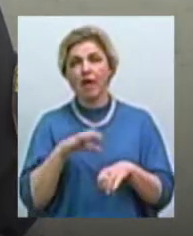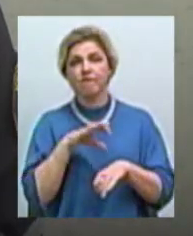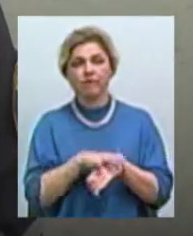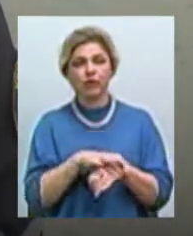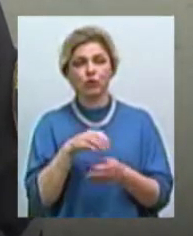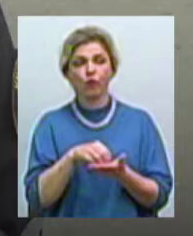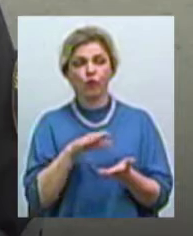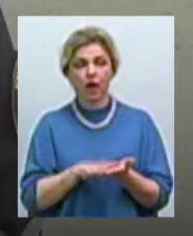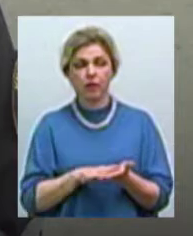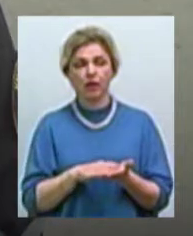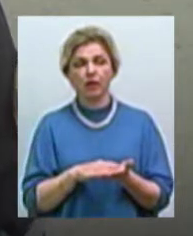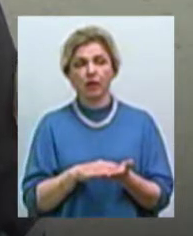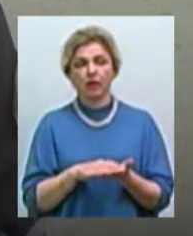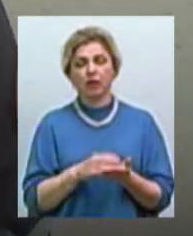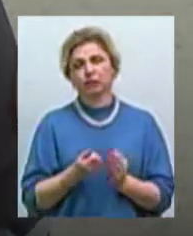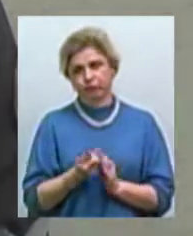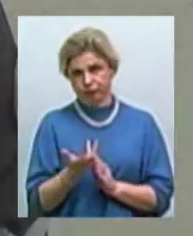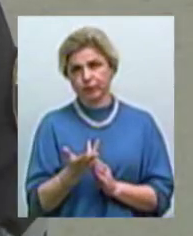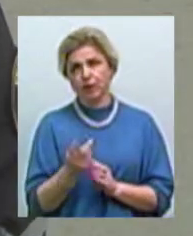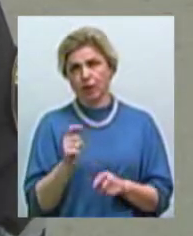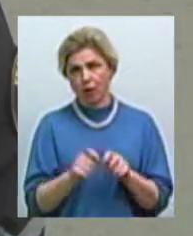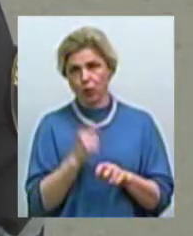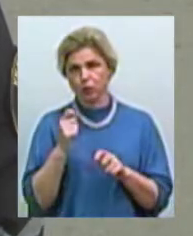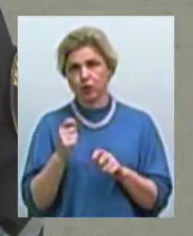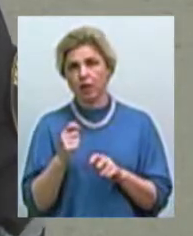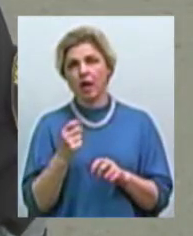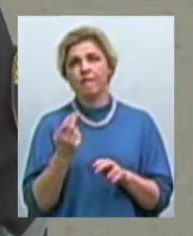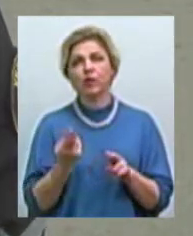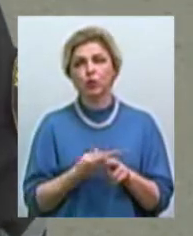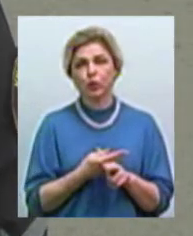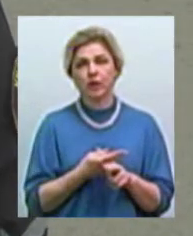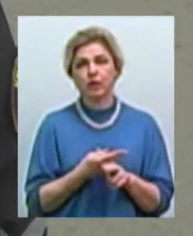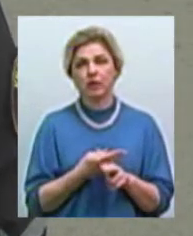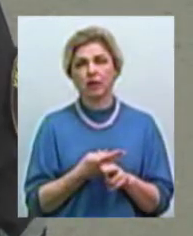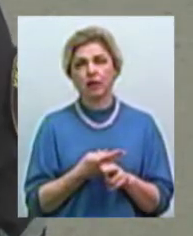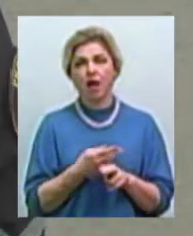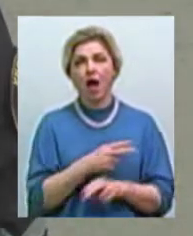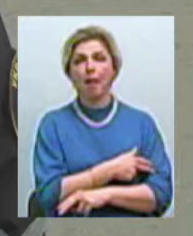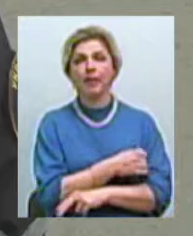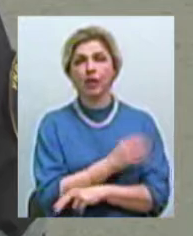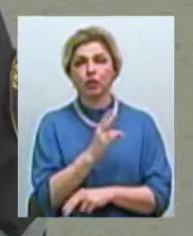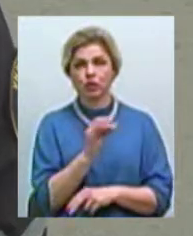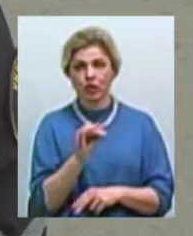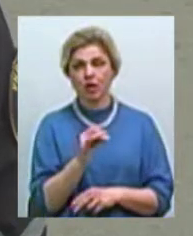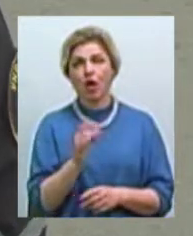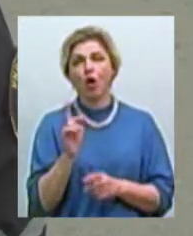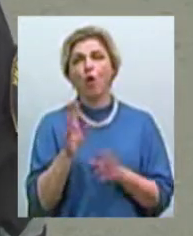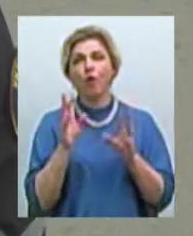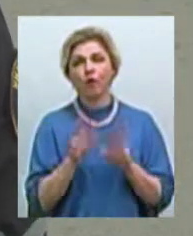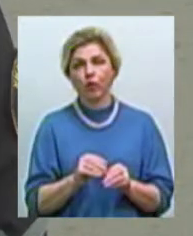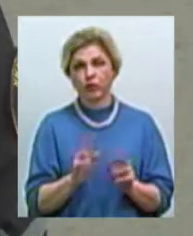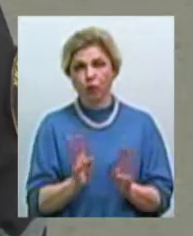зафіксували численні порушення. Це відсутність той же самої аптечки, тих же самих